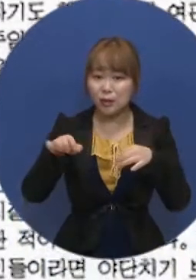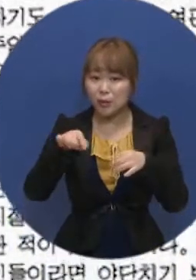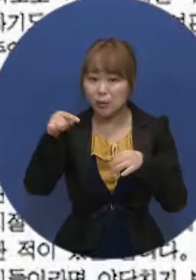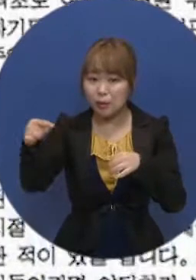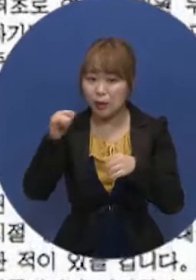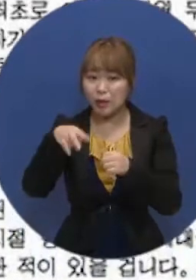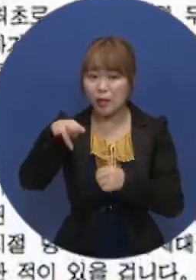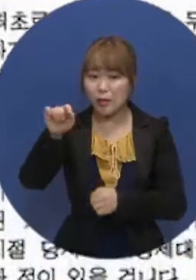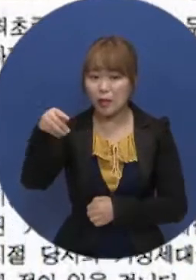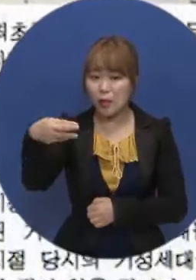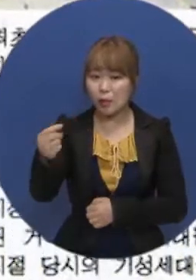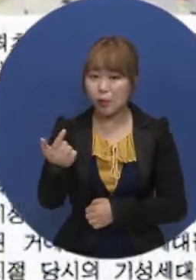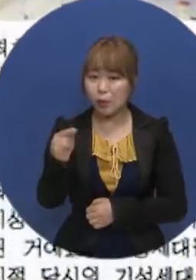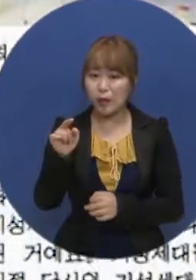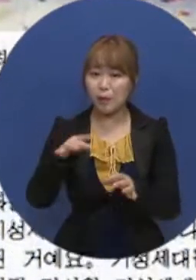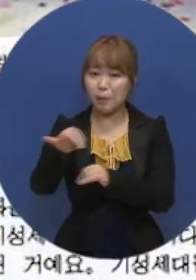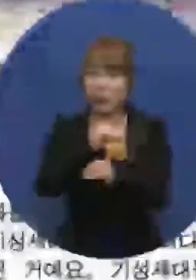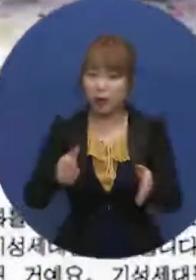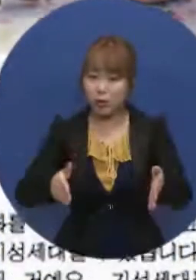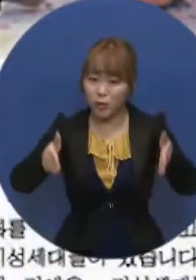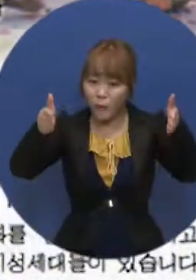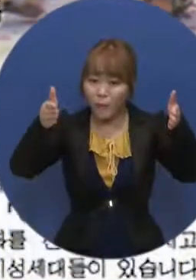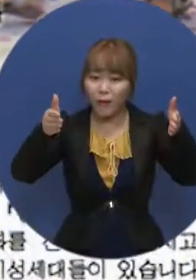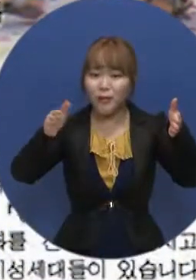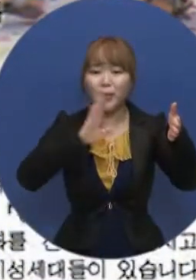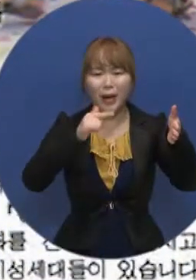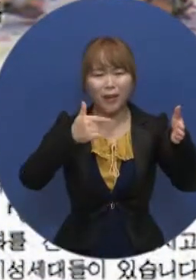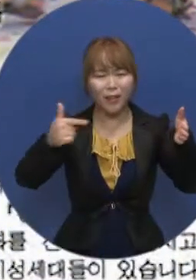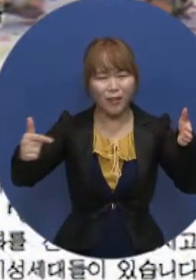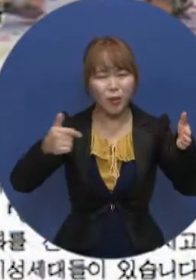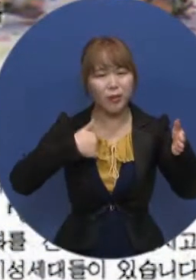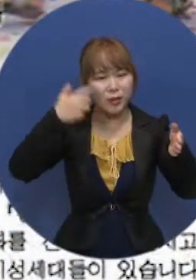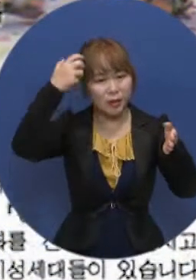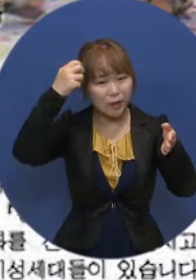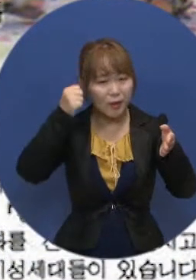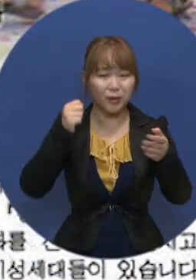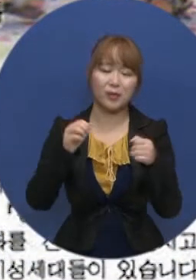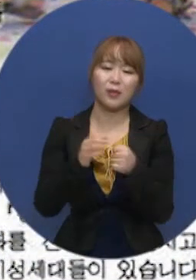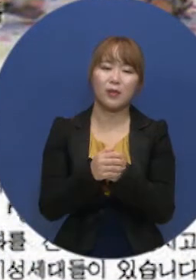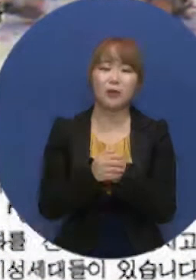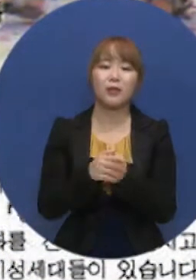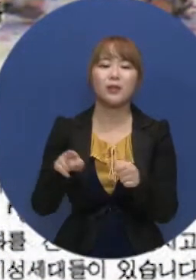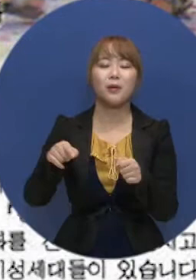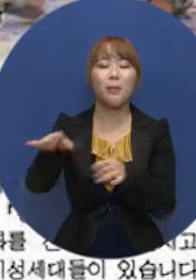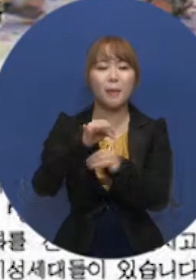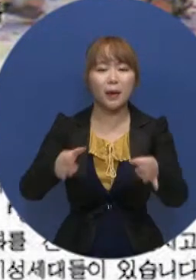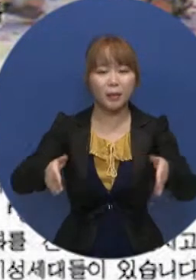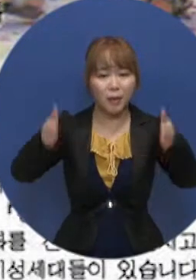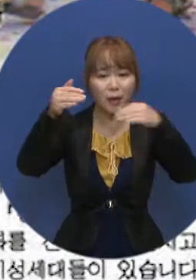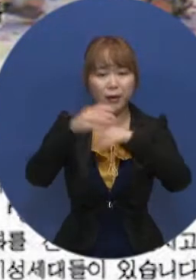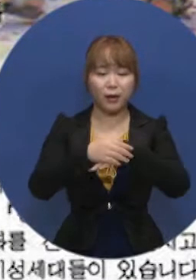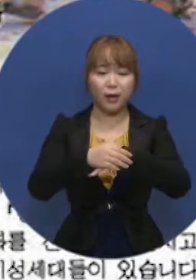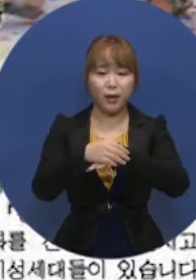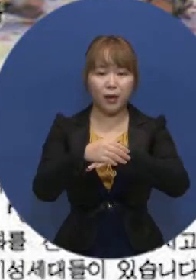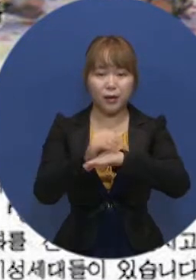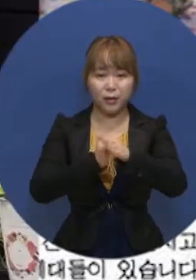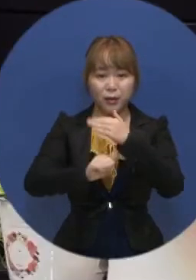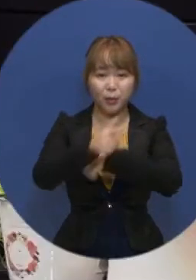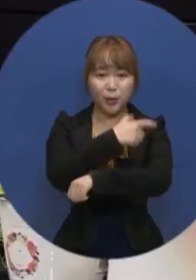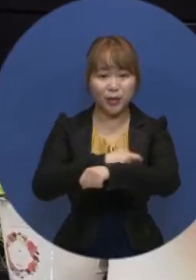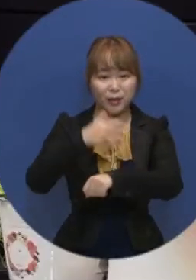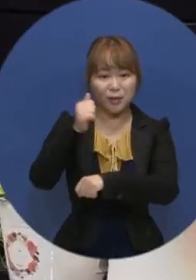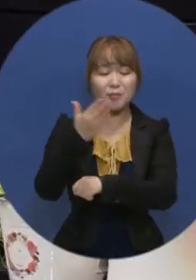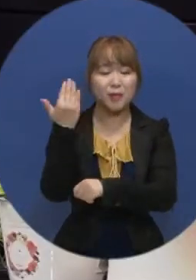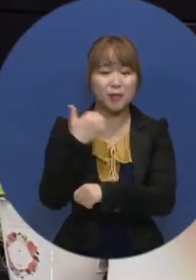세로나 백화점 그 큰 되게 컸던 백화점으로 제가 기억을 하는데요. 그 백화점의 대표 이사님을 지내셨더라고요.